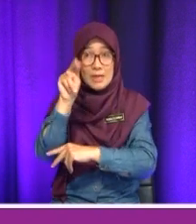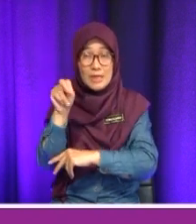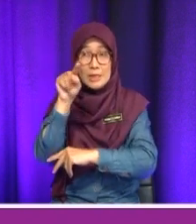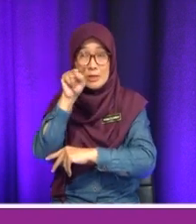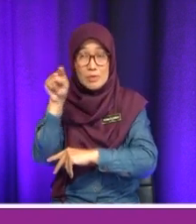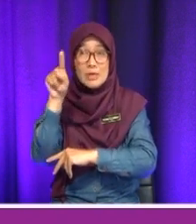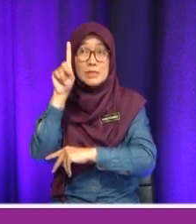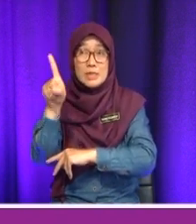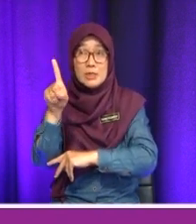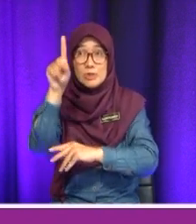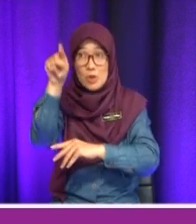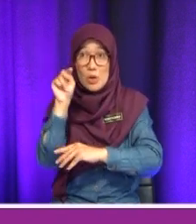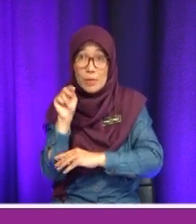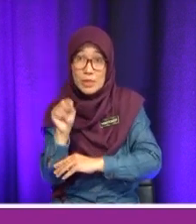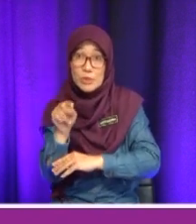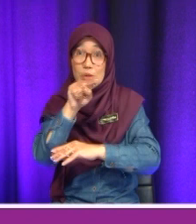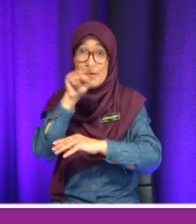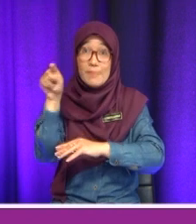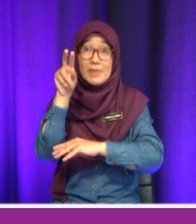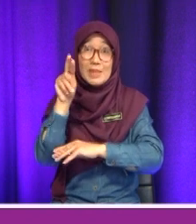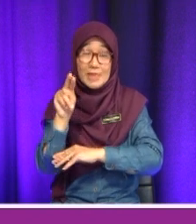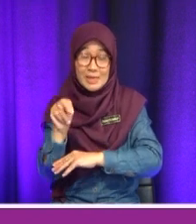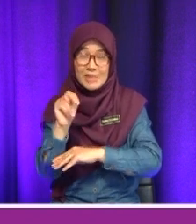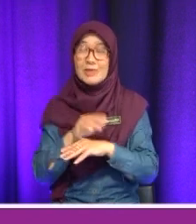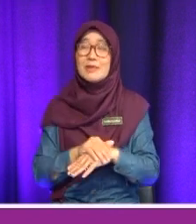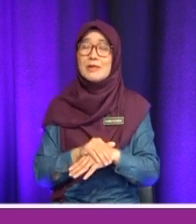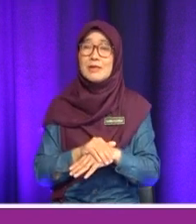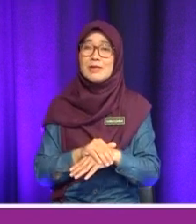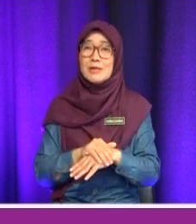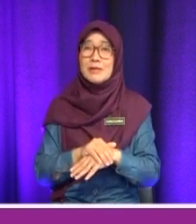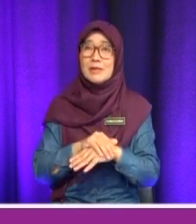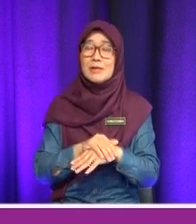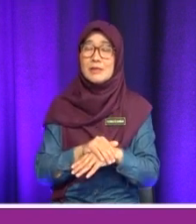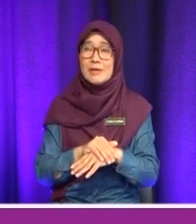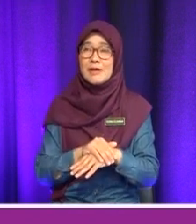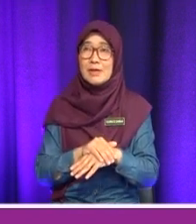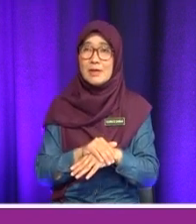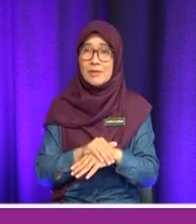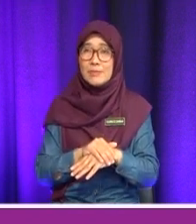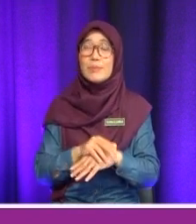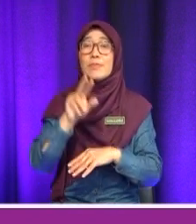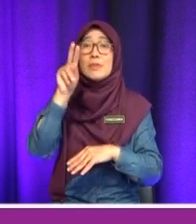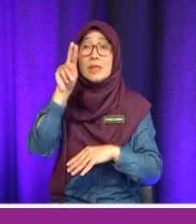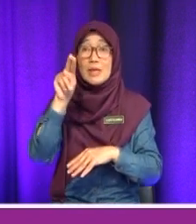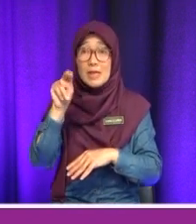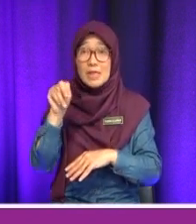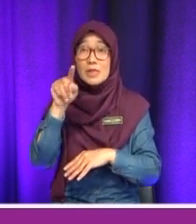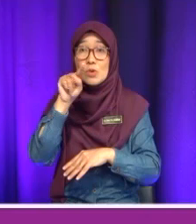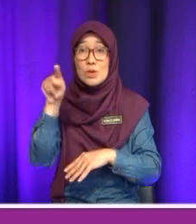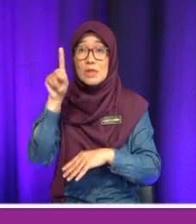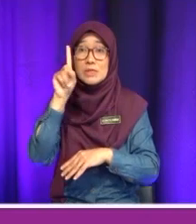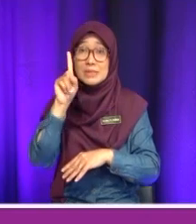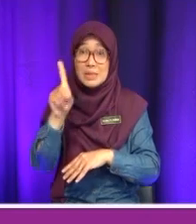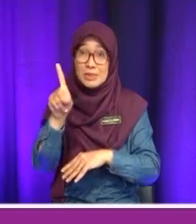pure and Akhirnya atas dan in bawah kita Hapuskan jadi kita akan dapat end tolak 1 faktorial